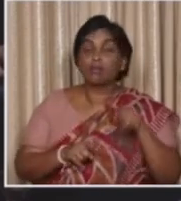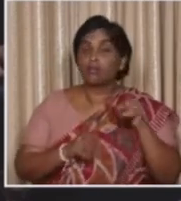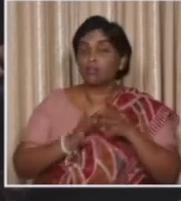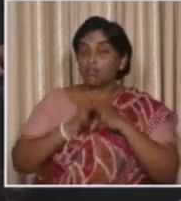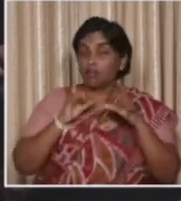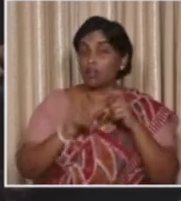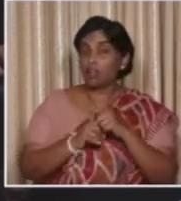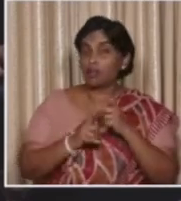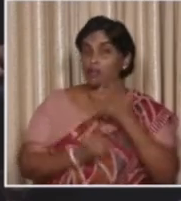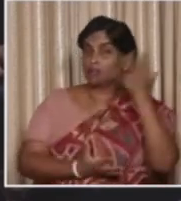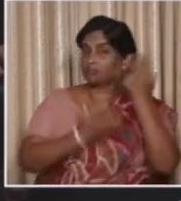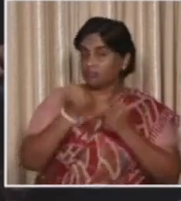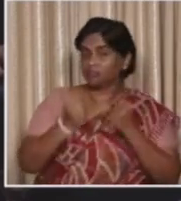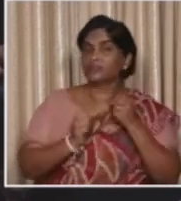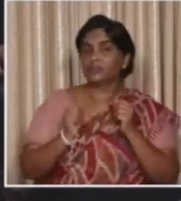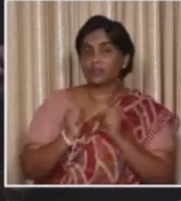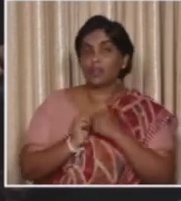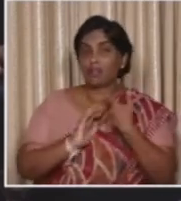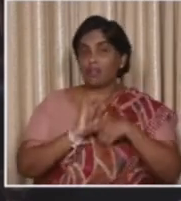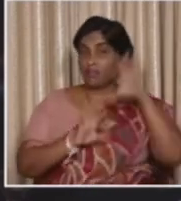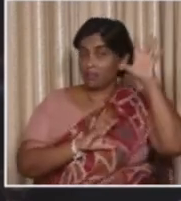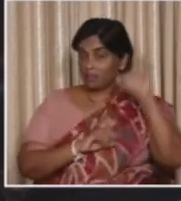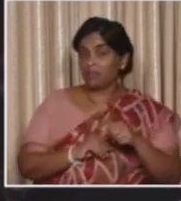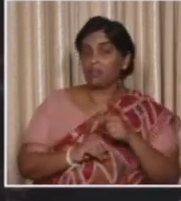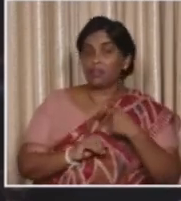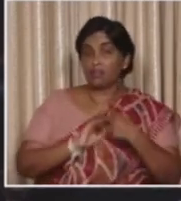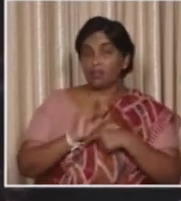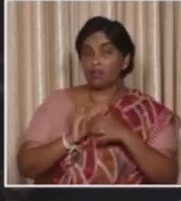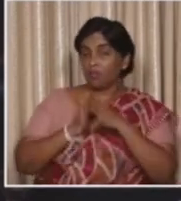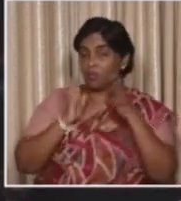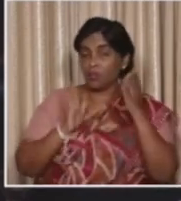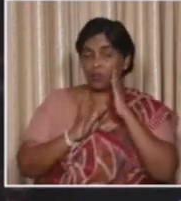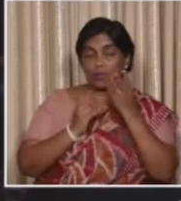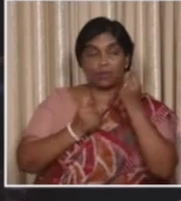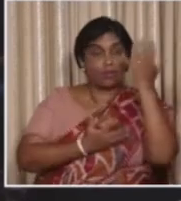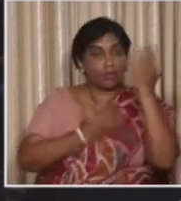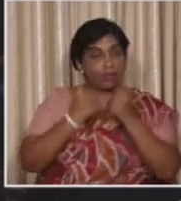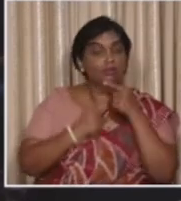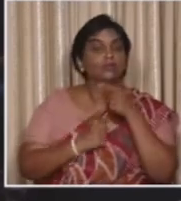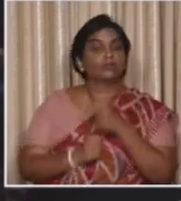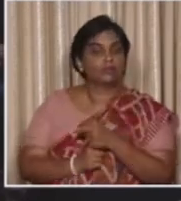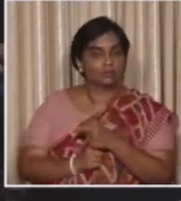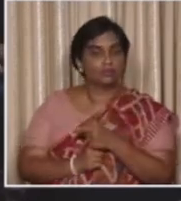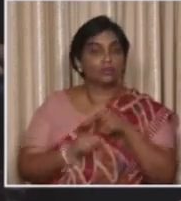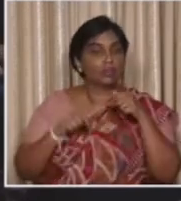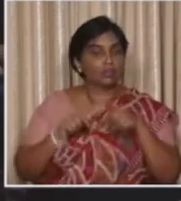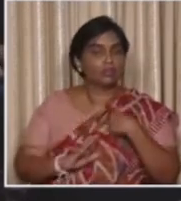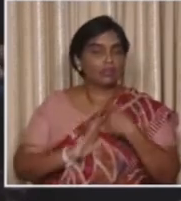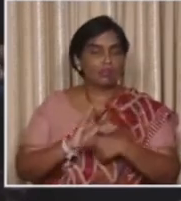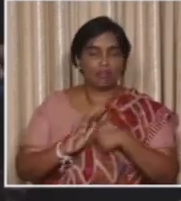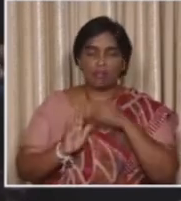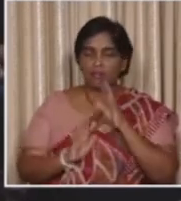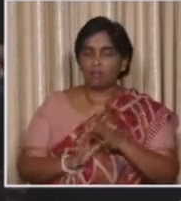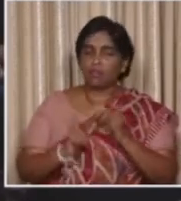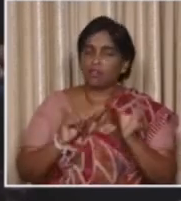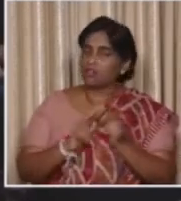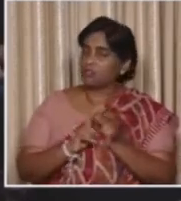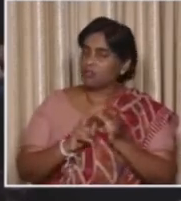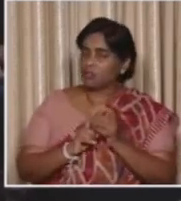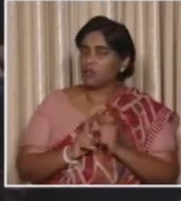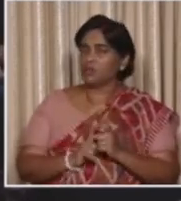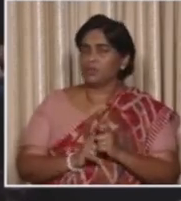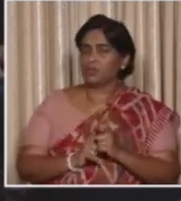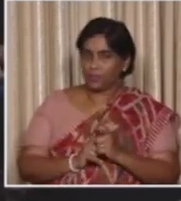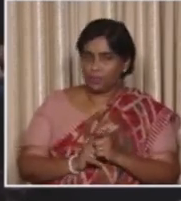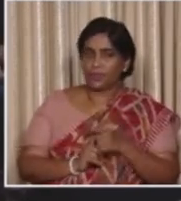ඩොලර් ලංකාවට උපයන්නේ. ලංකාවට වැඩියෙන්ම විදේශ විනිමය හොයන අය අද ලංකාවේ ඉන්නේ දරිද්‍රතා රේඛාවෙන්